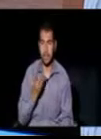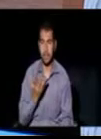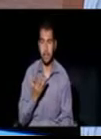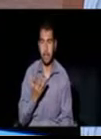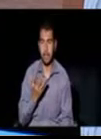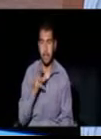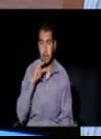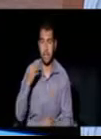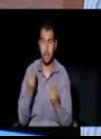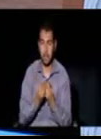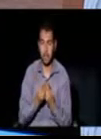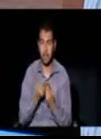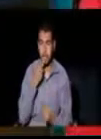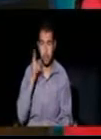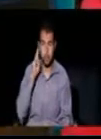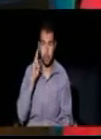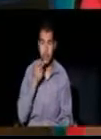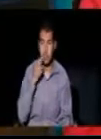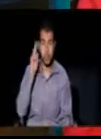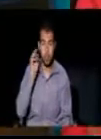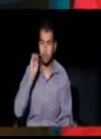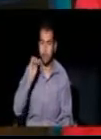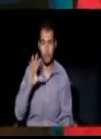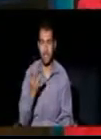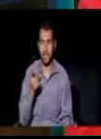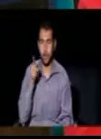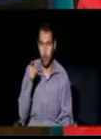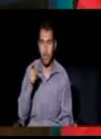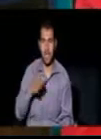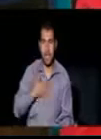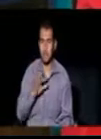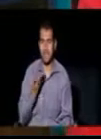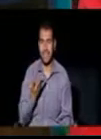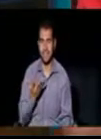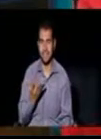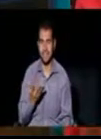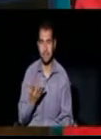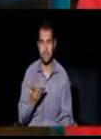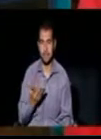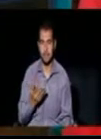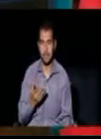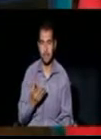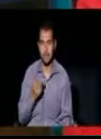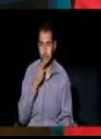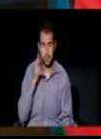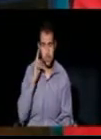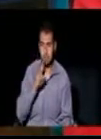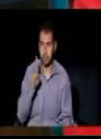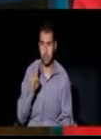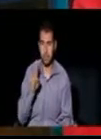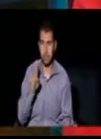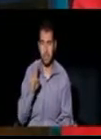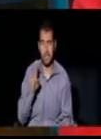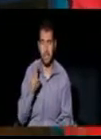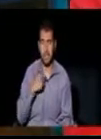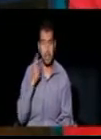بيقولوا لك ايه؟ هم على طول دايما لما بيجوا يتكلموا بيقولوا احنا، انا مش ممكن ابقى معروف، انا مش ممكن ان انا